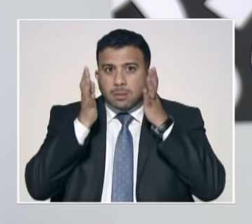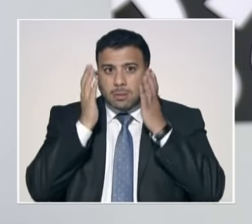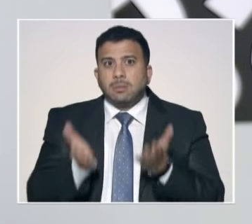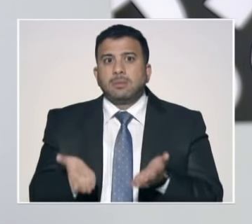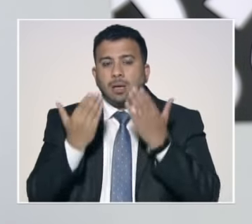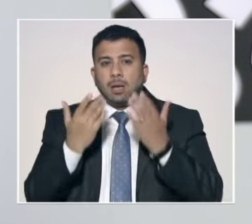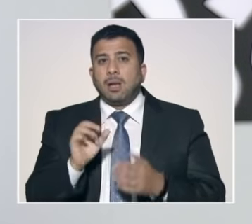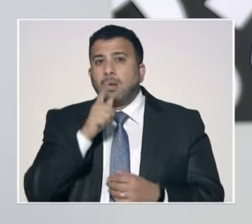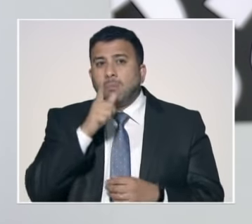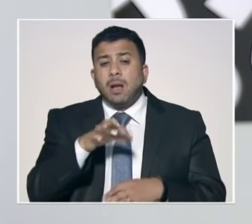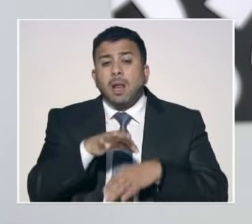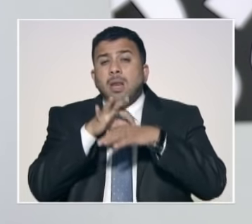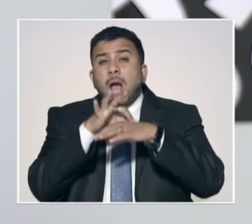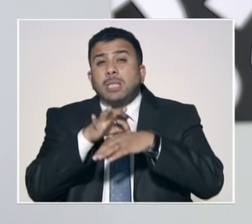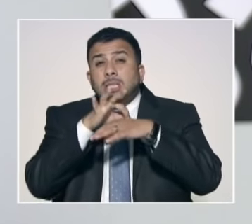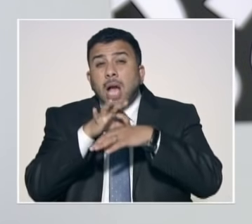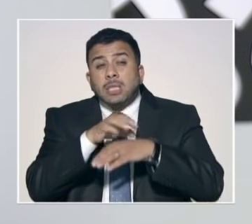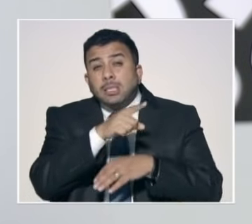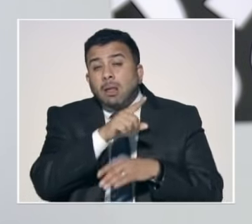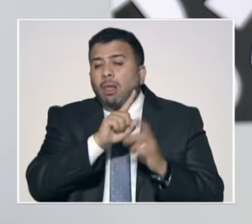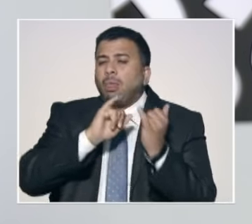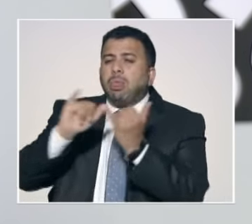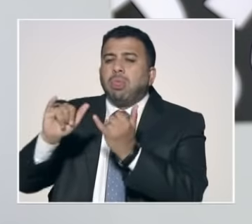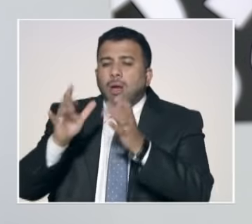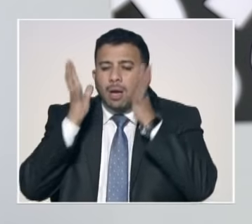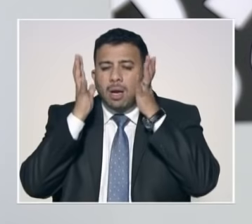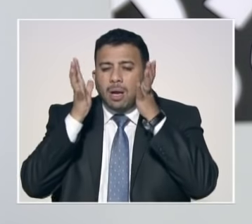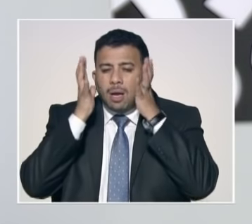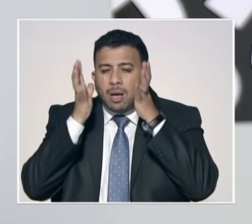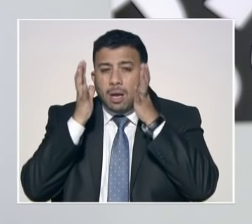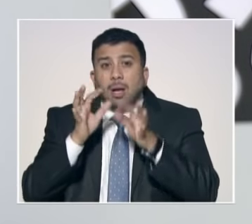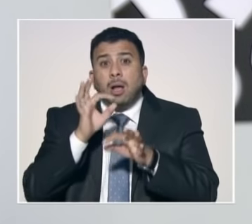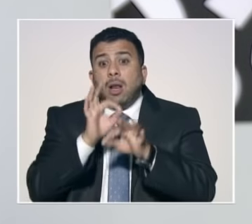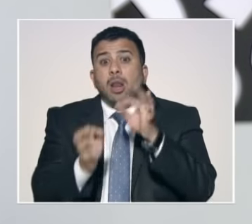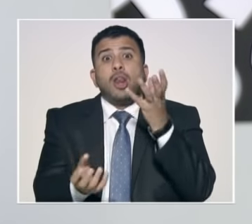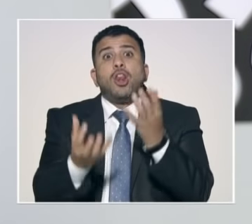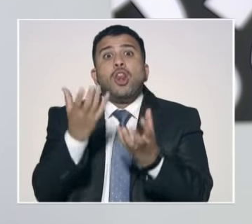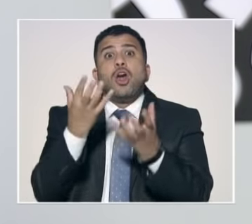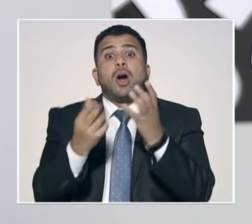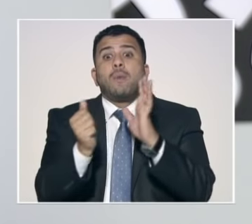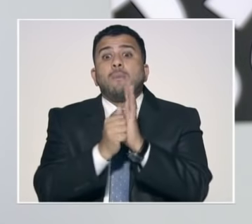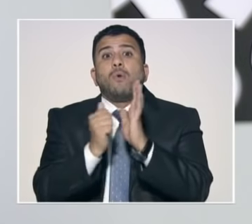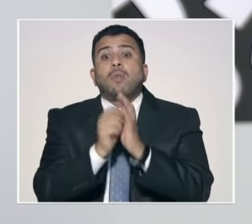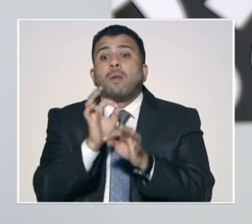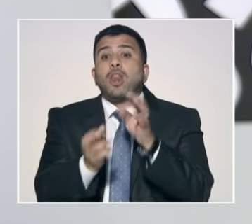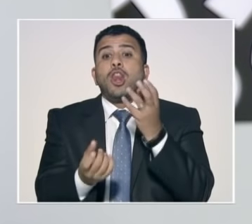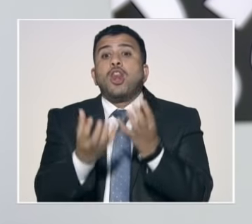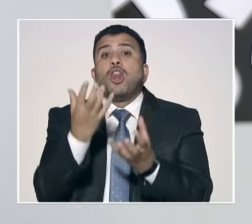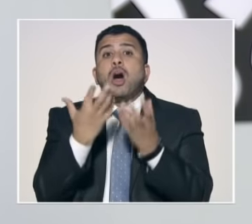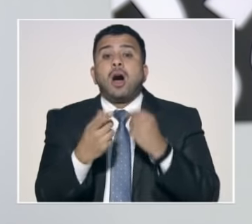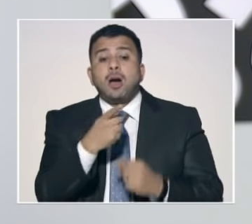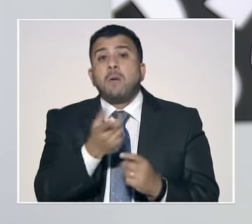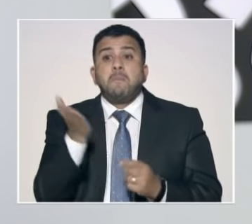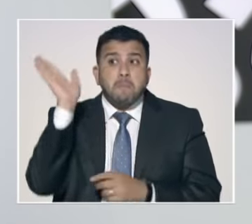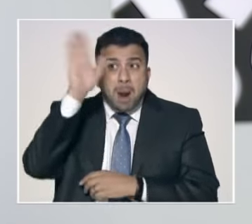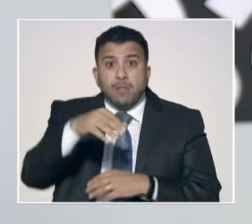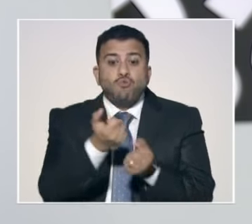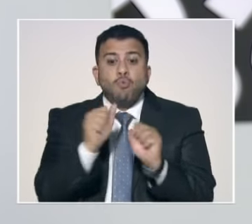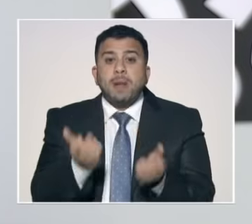أخالف على أقوام لا يشهدون الجماعة فأحرق عليهم بيوتهم بالنار. ولذلك الصحيح من أقوال أهل